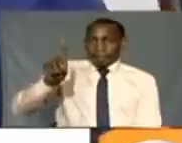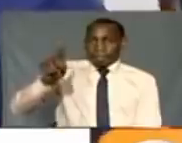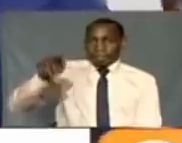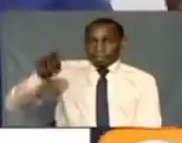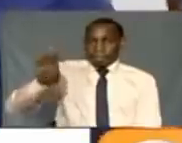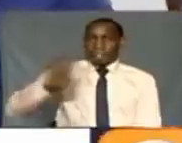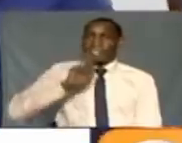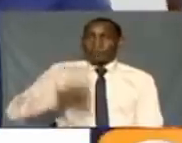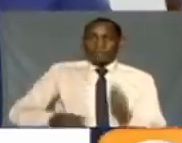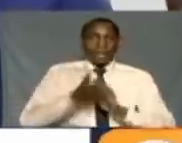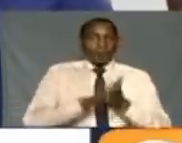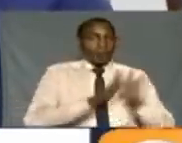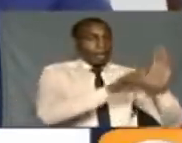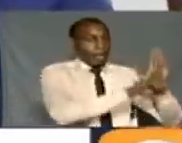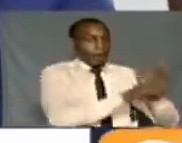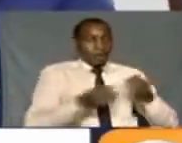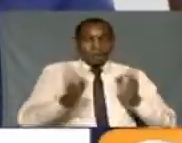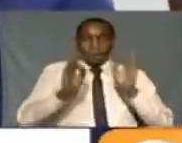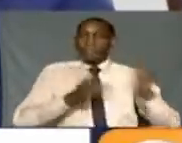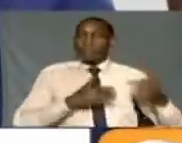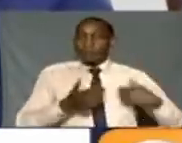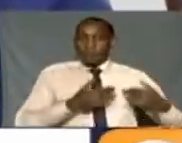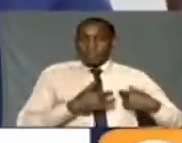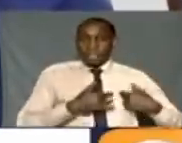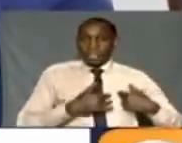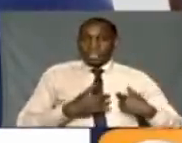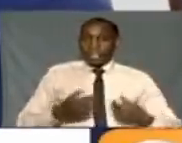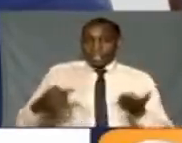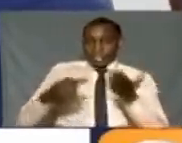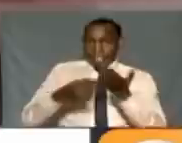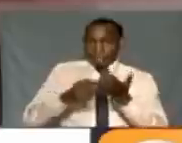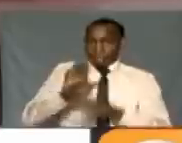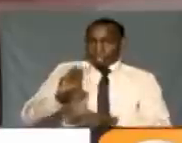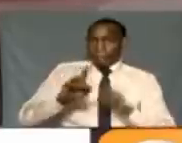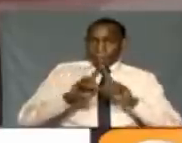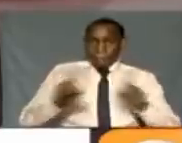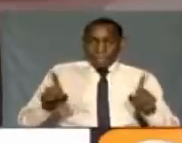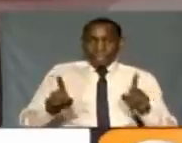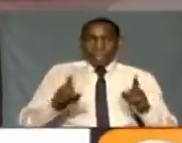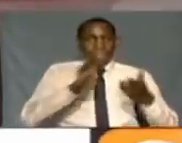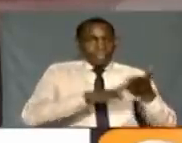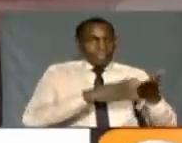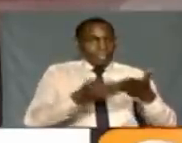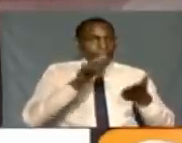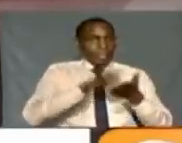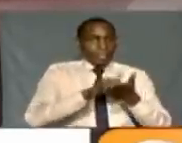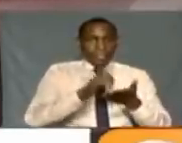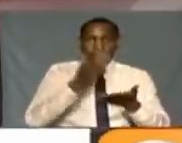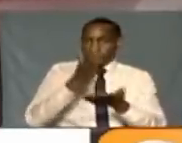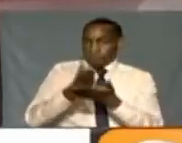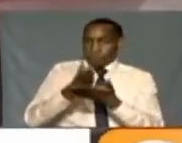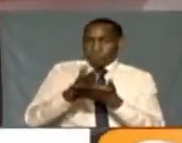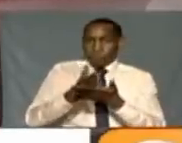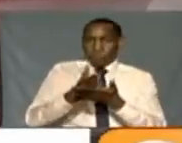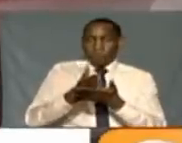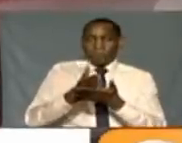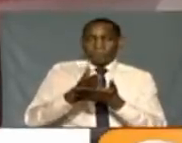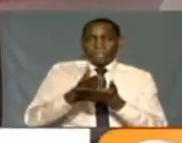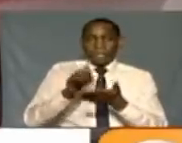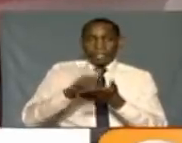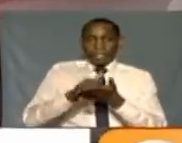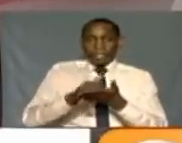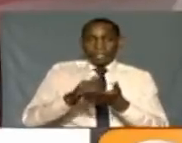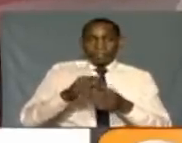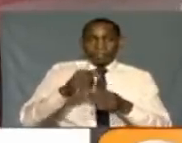hakuna sheria rasmi kuhusu sayansi ya aina hii, ila mikakati ya kuhakikisha hilo ipo kwa kipindi